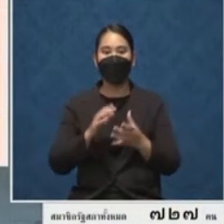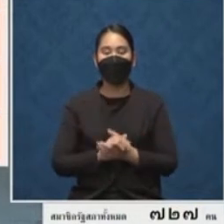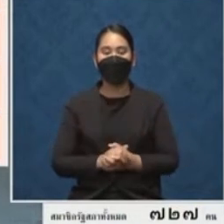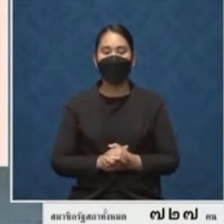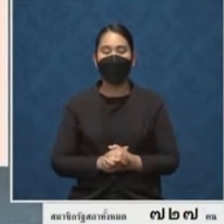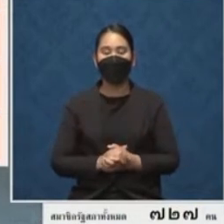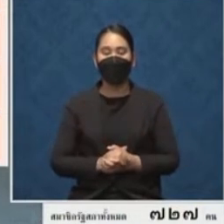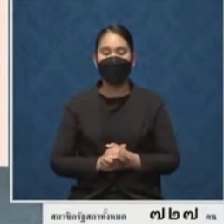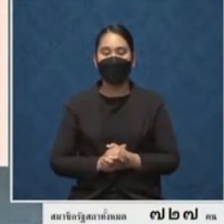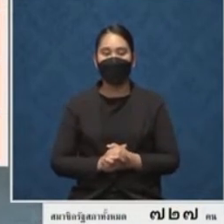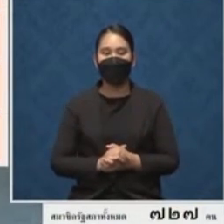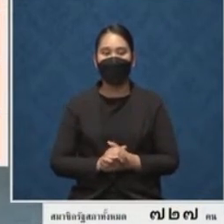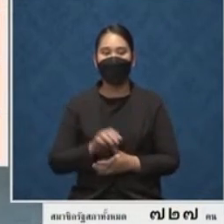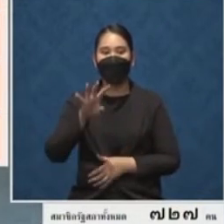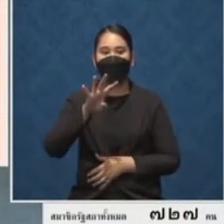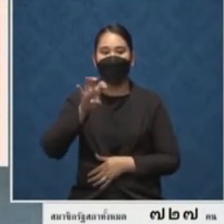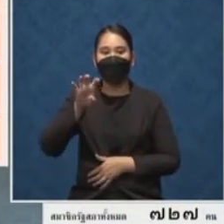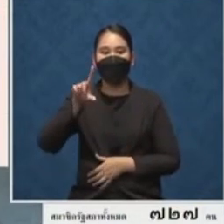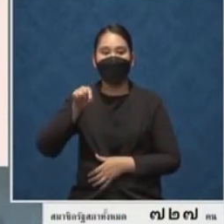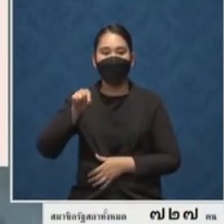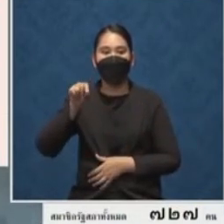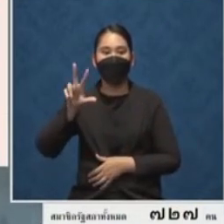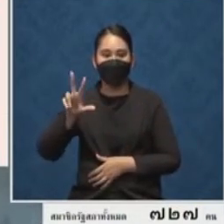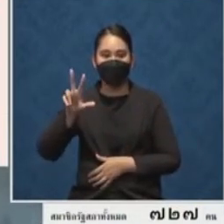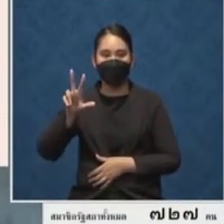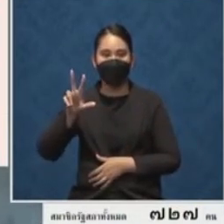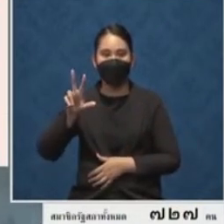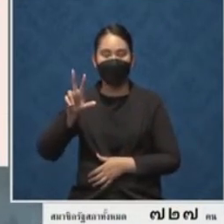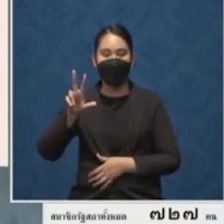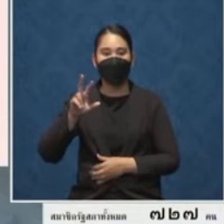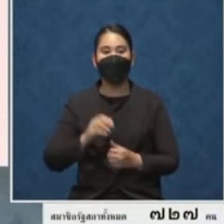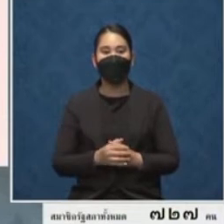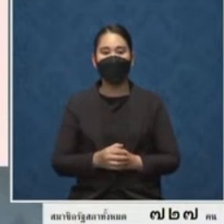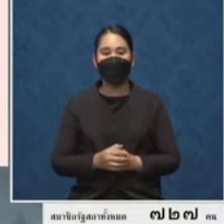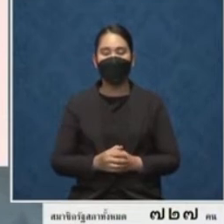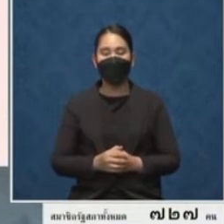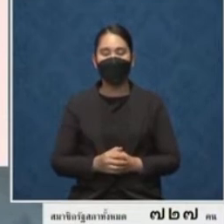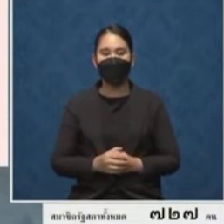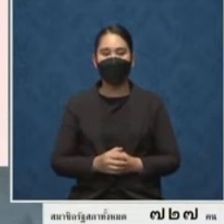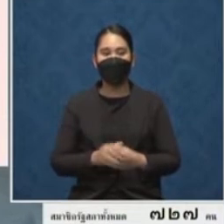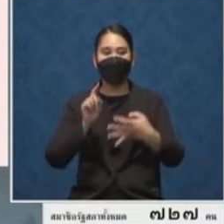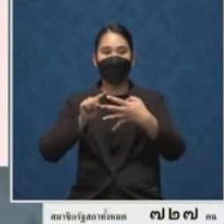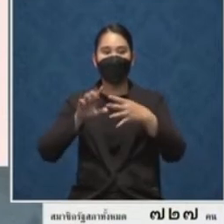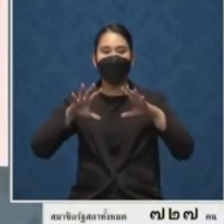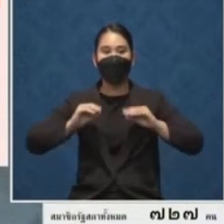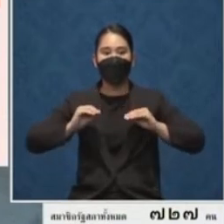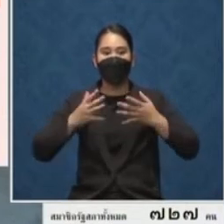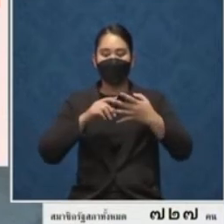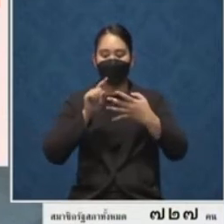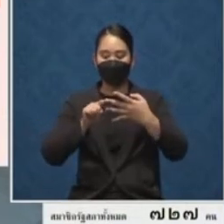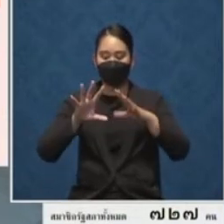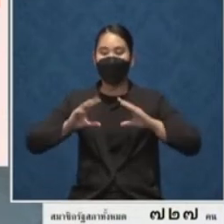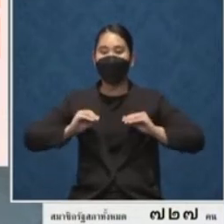423นายรณเทพอนุวัฒน ์1ไม่รับหลักการ2ไม่รับหลักการ3ไม่รับหลัก